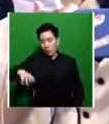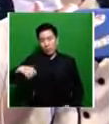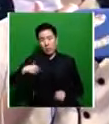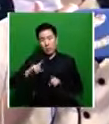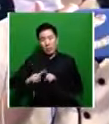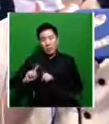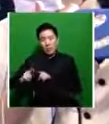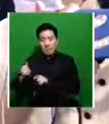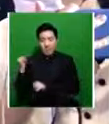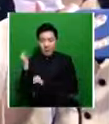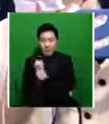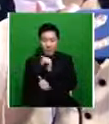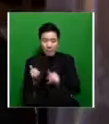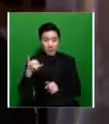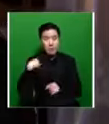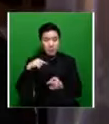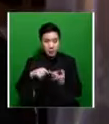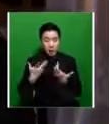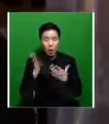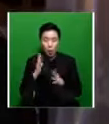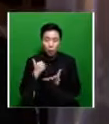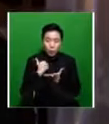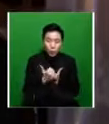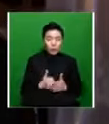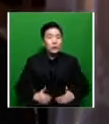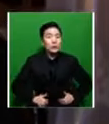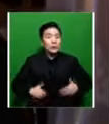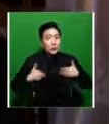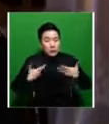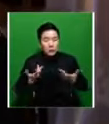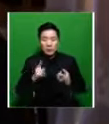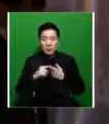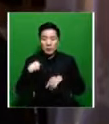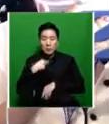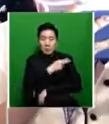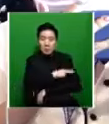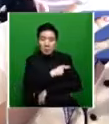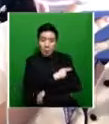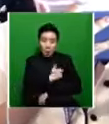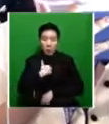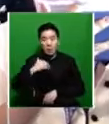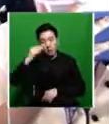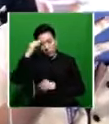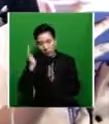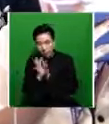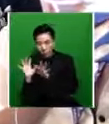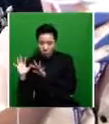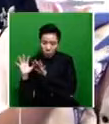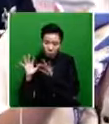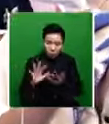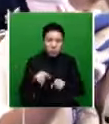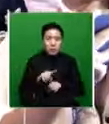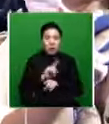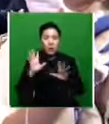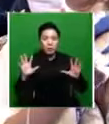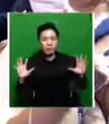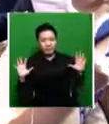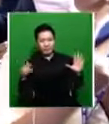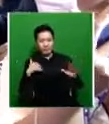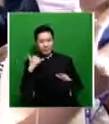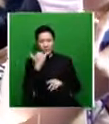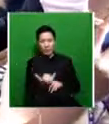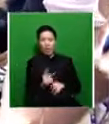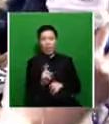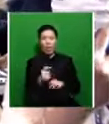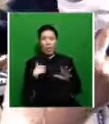ไปเนี่ยไปจริงก็มีในส่วนของกู้ภัยนะครับโรงพยาบาลในพื้นที่ตำรวจนะครับลงพื้นที่กันหมดแต่ว่าทุกคนเนี่ยไม่มีใครกล้าที่จะ